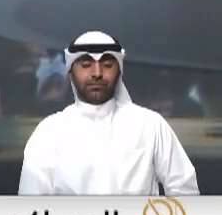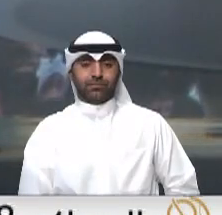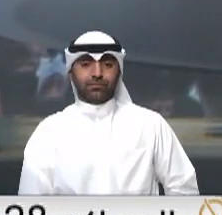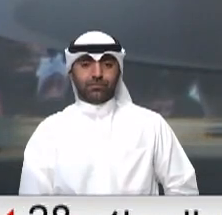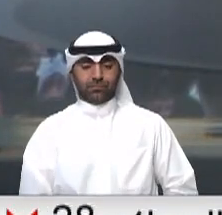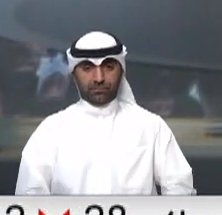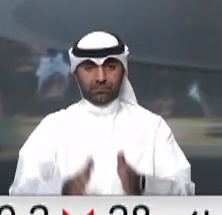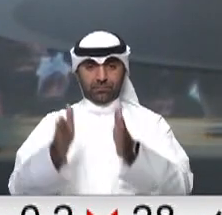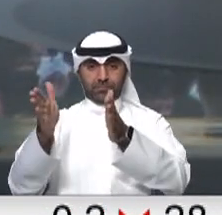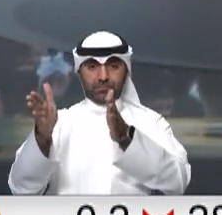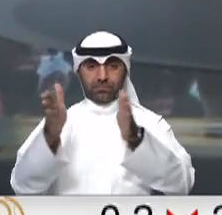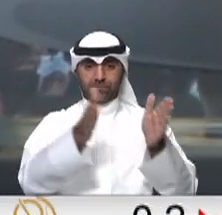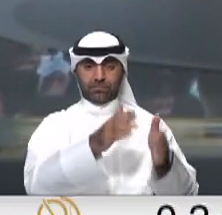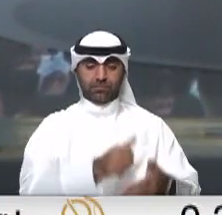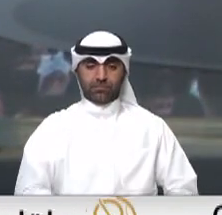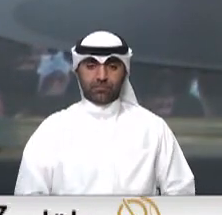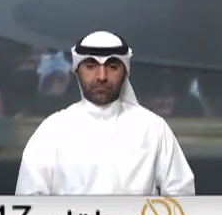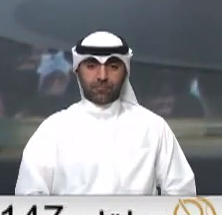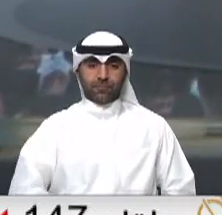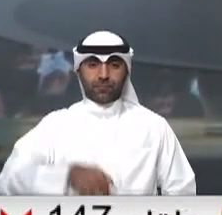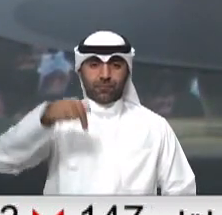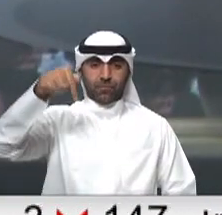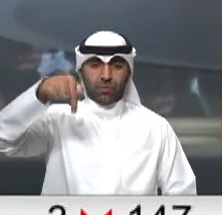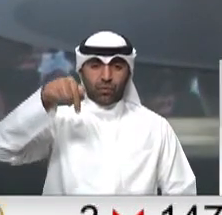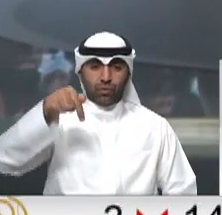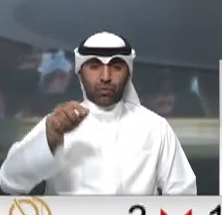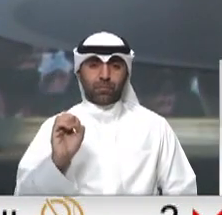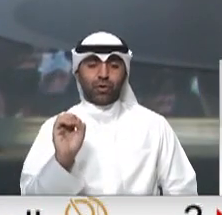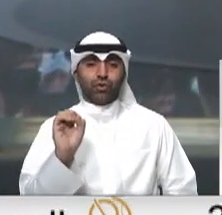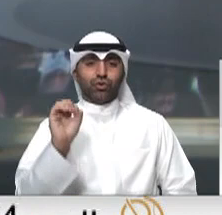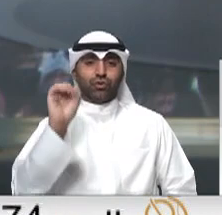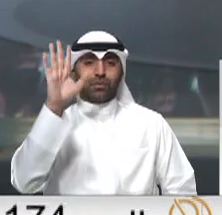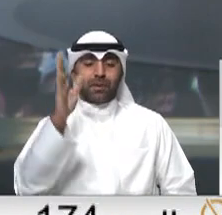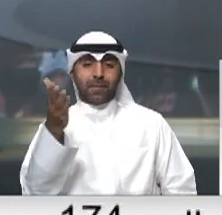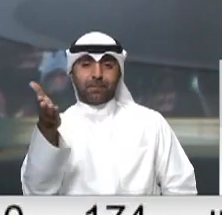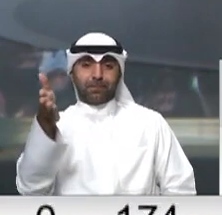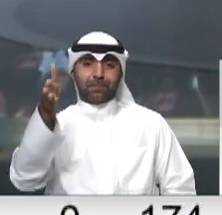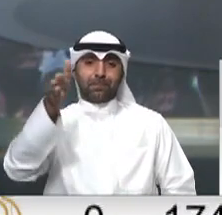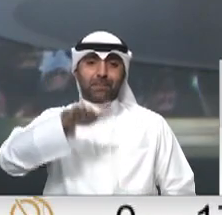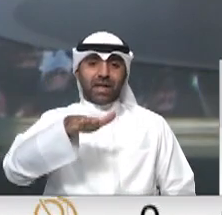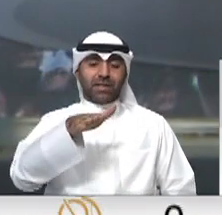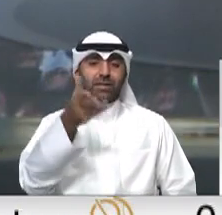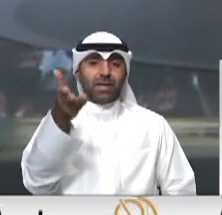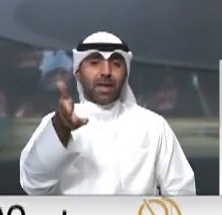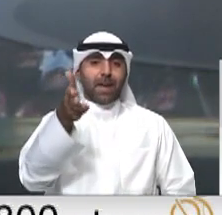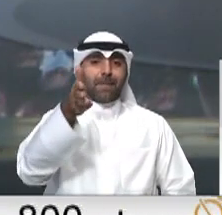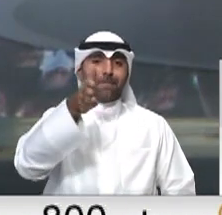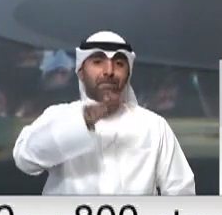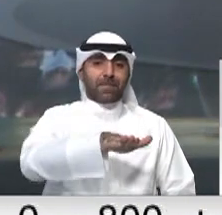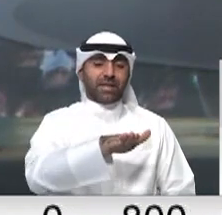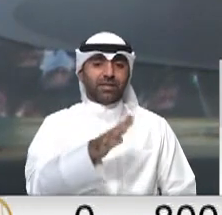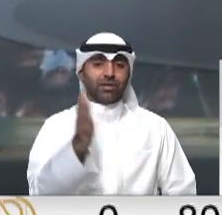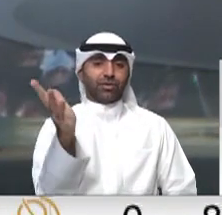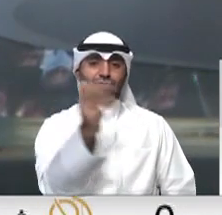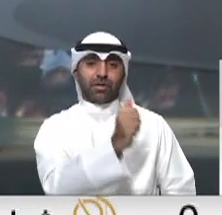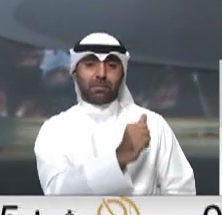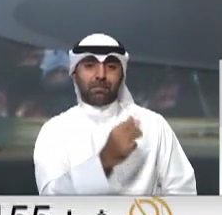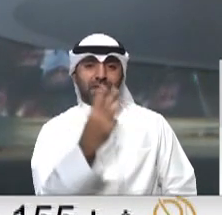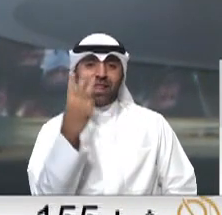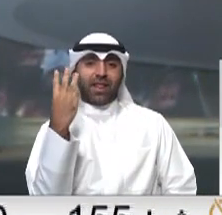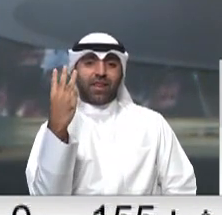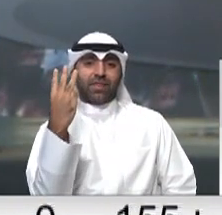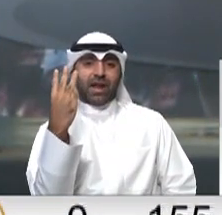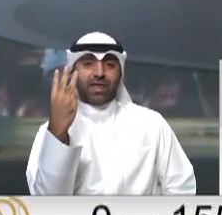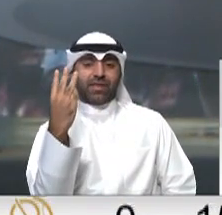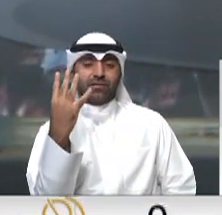وفي الضفة الغربية استشهد 4 فلسطينيين وأصيب العشرات بجروح خطيرة خلال